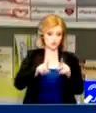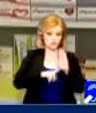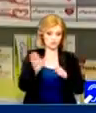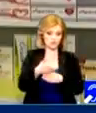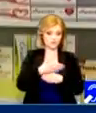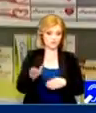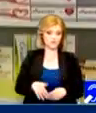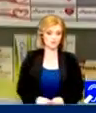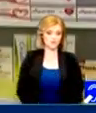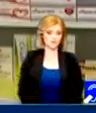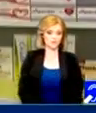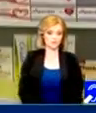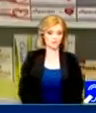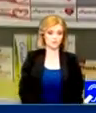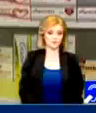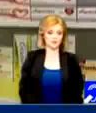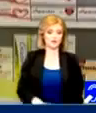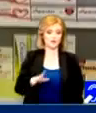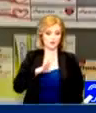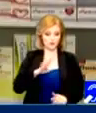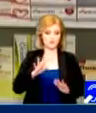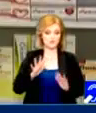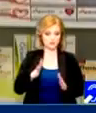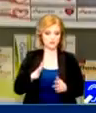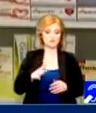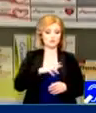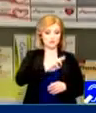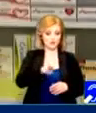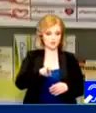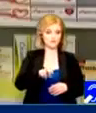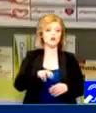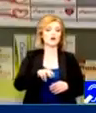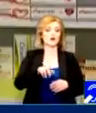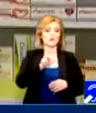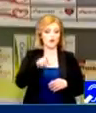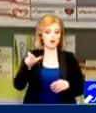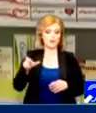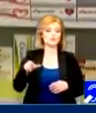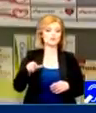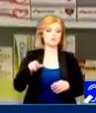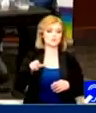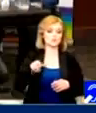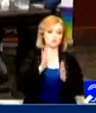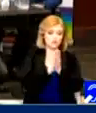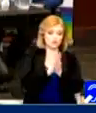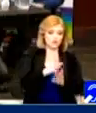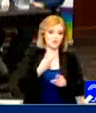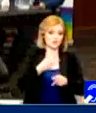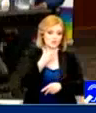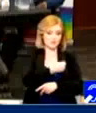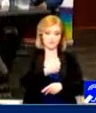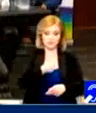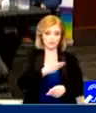păcate nu există o continuitate, au fost cazuri în care pacienții ne-au cerut vaccin, un anume vaccin și noi nu am putut să-l aducem. Părinții pot